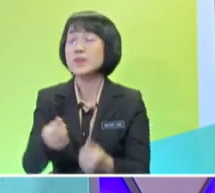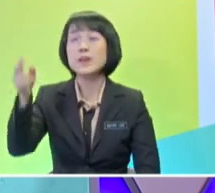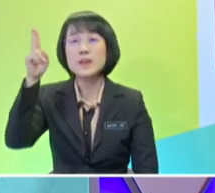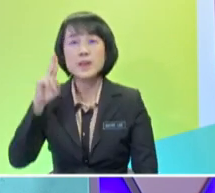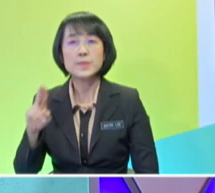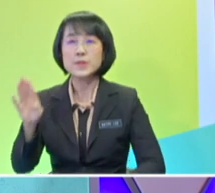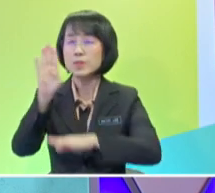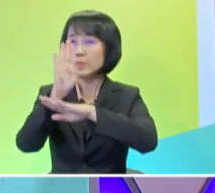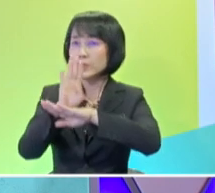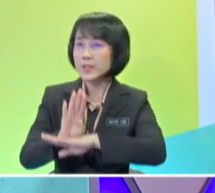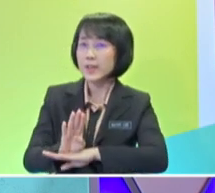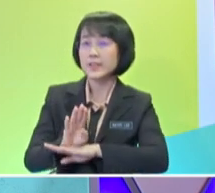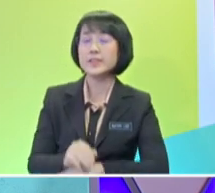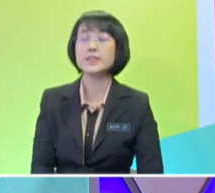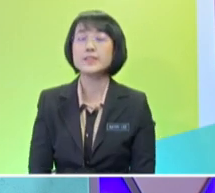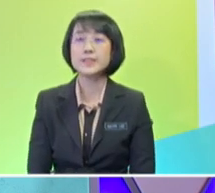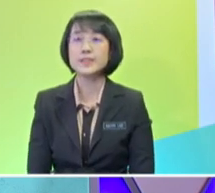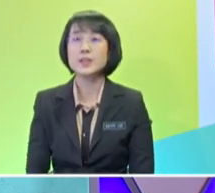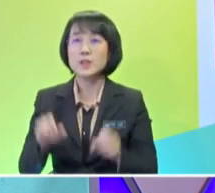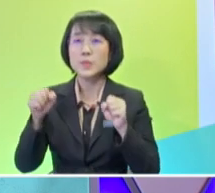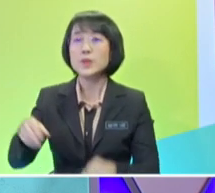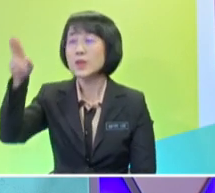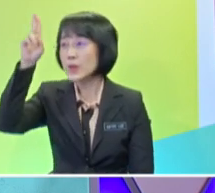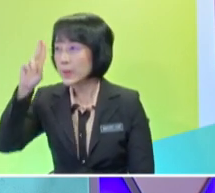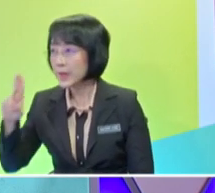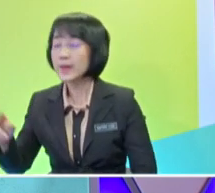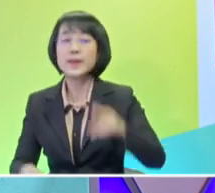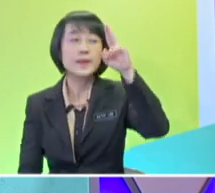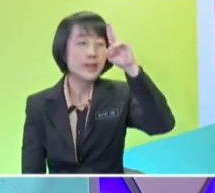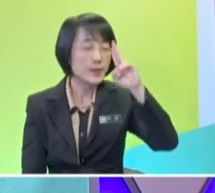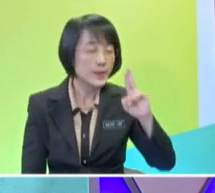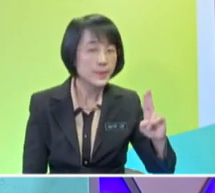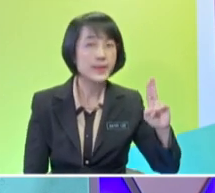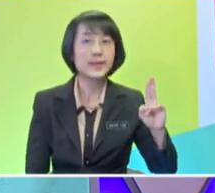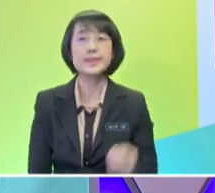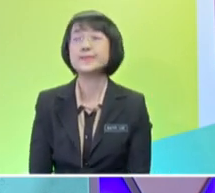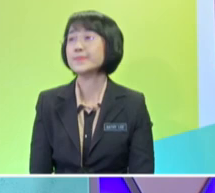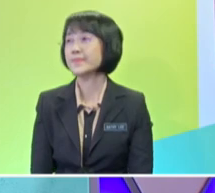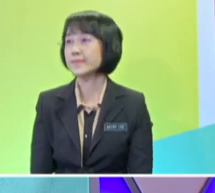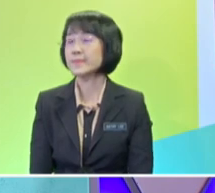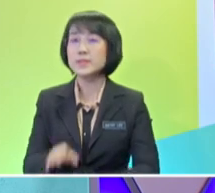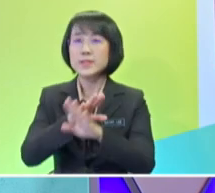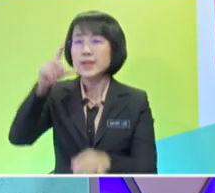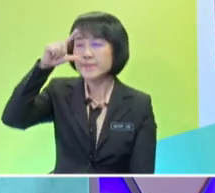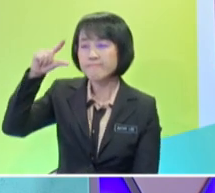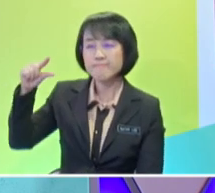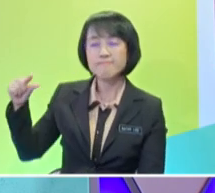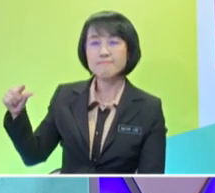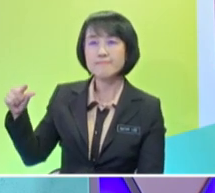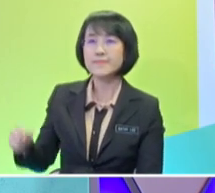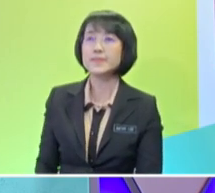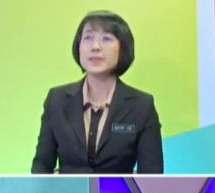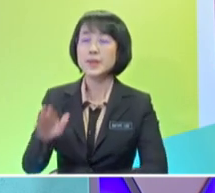supaya kita dapat menghormati antar satu sama lain Dan kita tidaklah memandang rendah atau memandang remeh terhadap